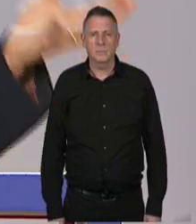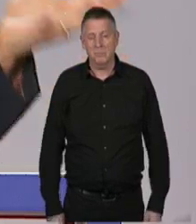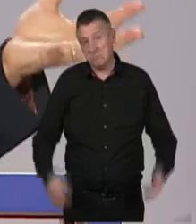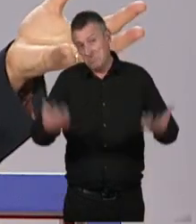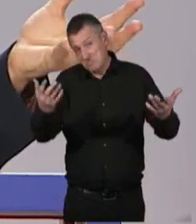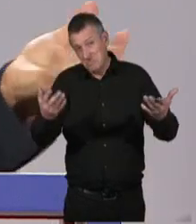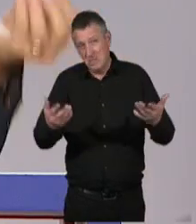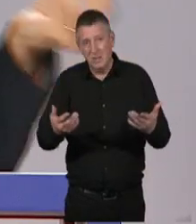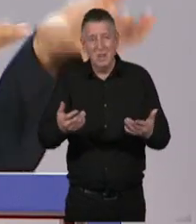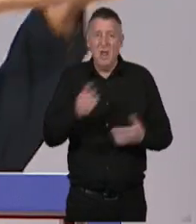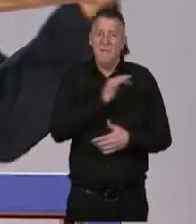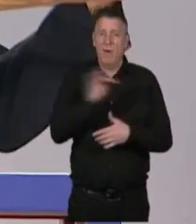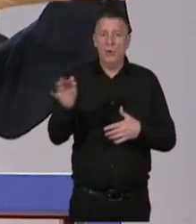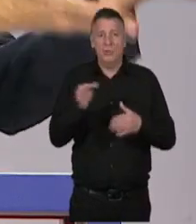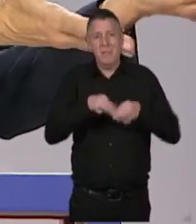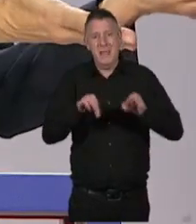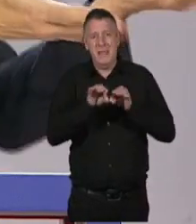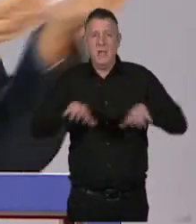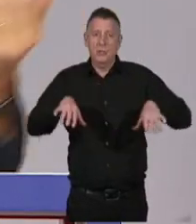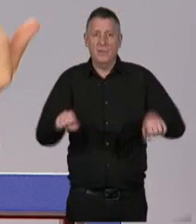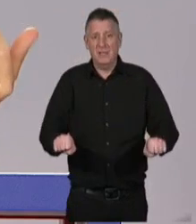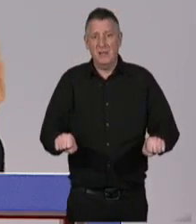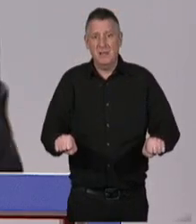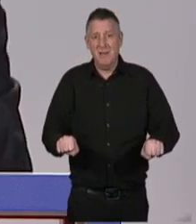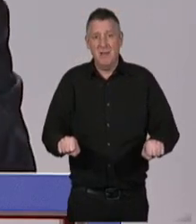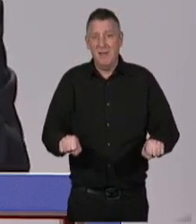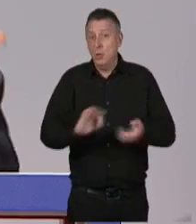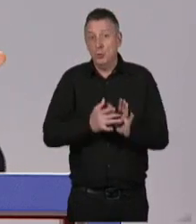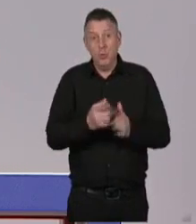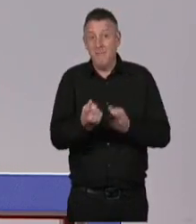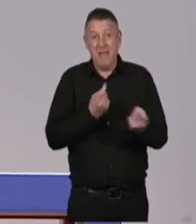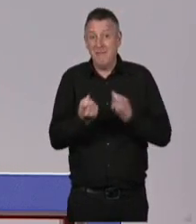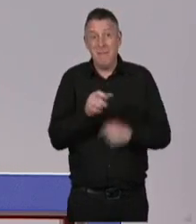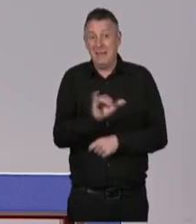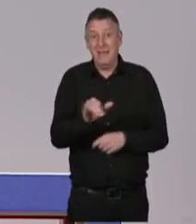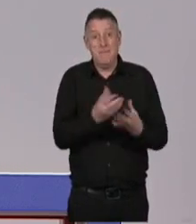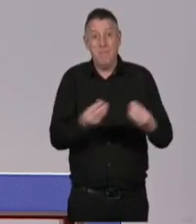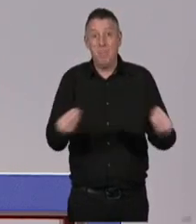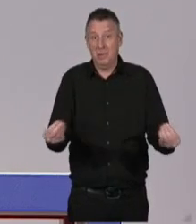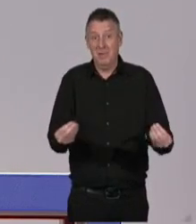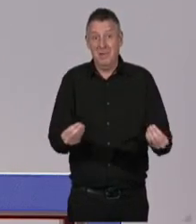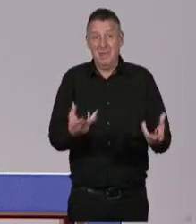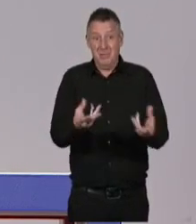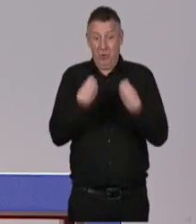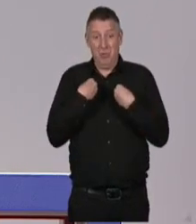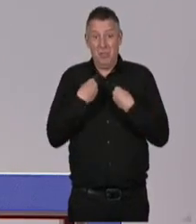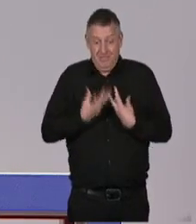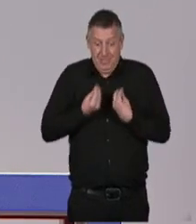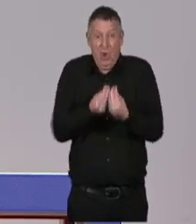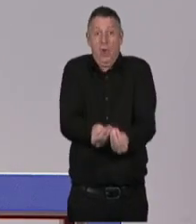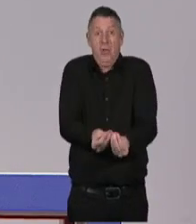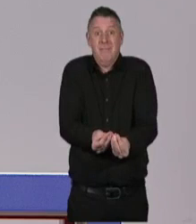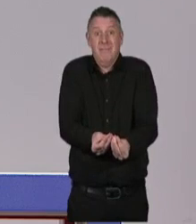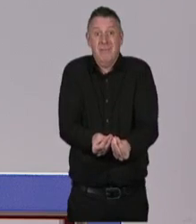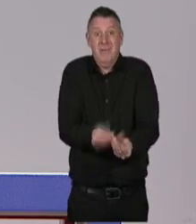Dans notre souveraineté, tout part du peuple et tout lui revient. Alors, je donnerai